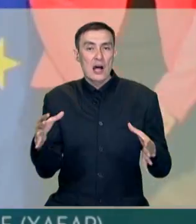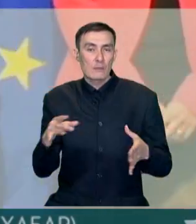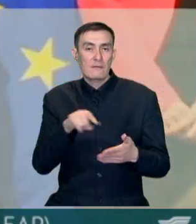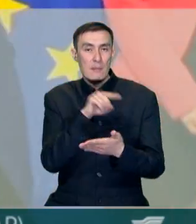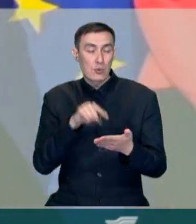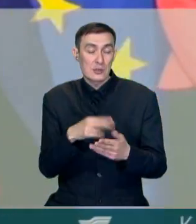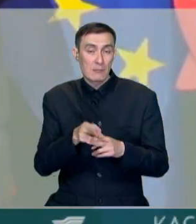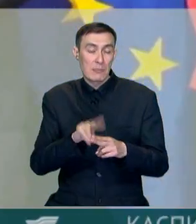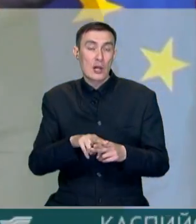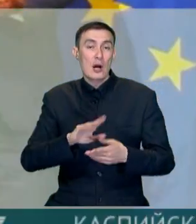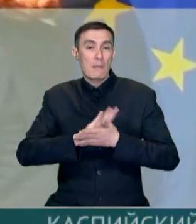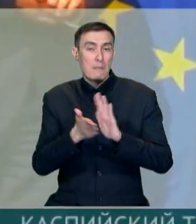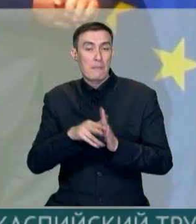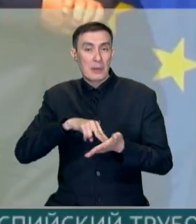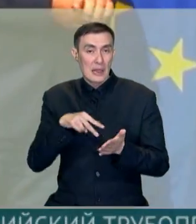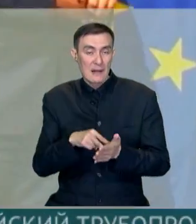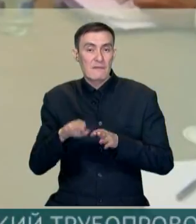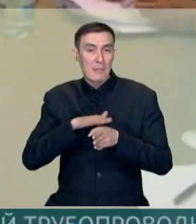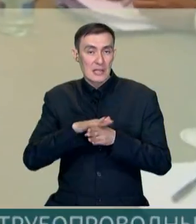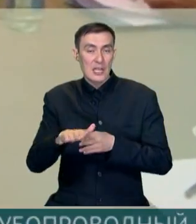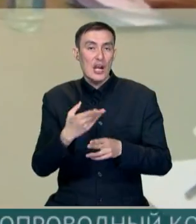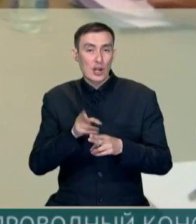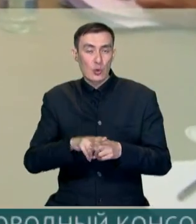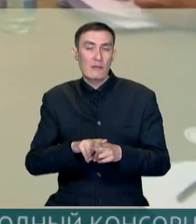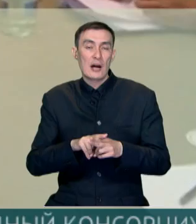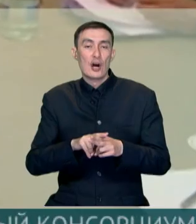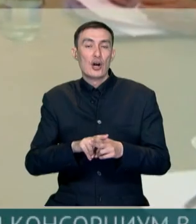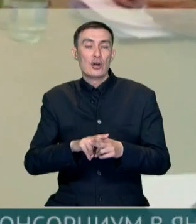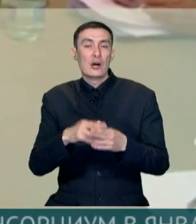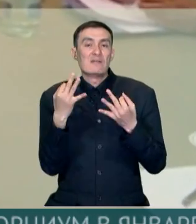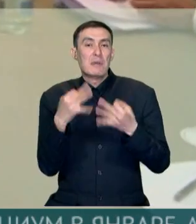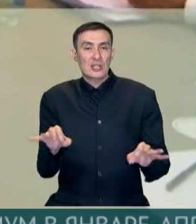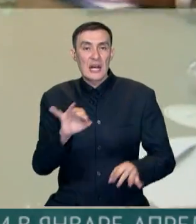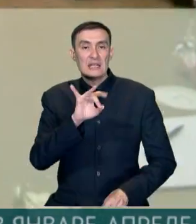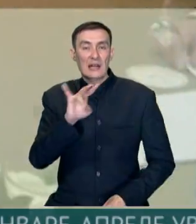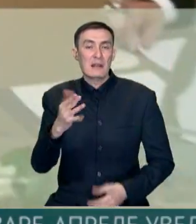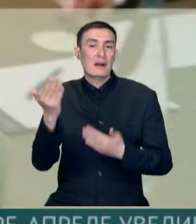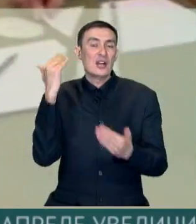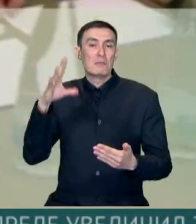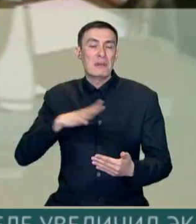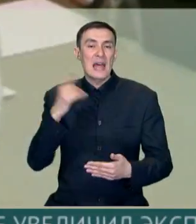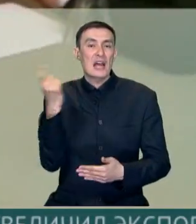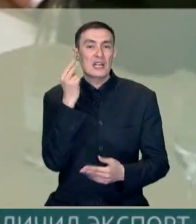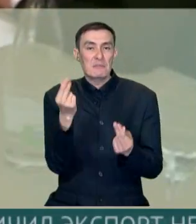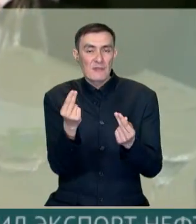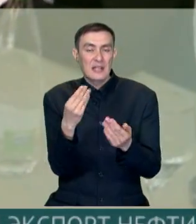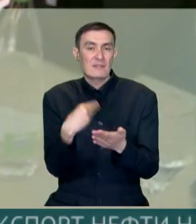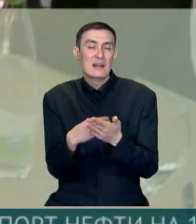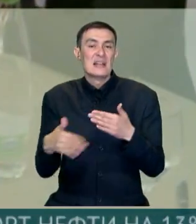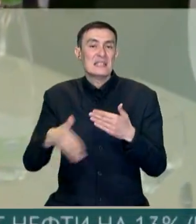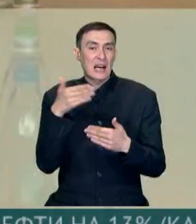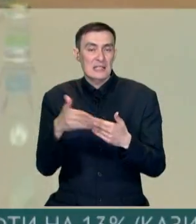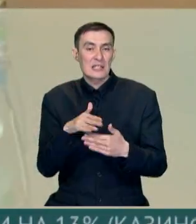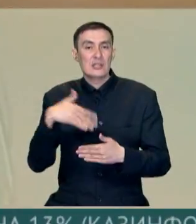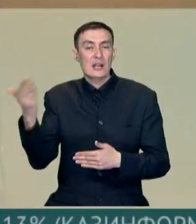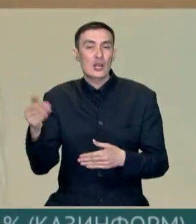принят совместный всеобъемлющий план действий, выполнение которого снимает с Ирана введенные ранее экономические и финансовые санкции со